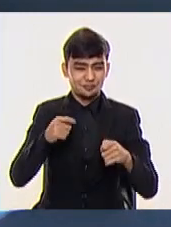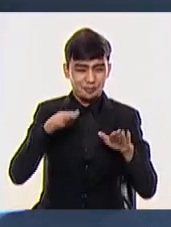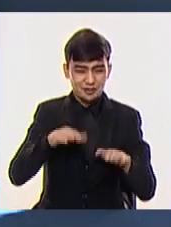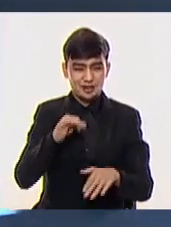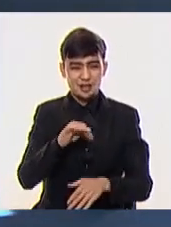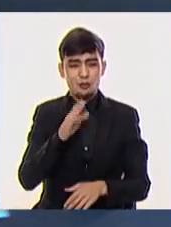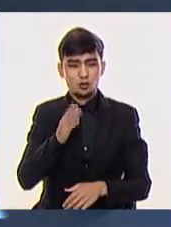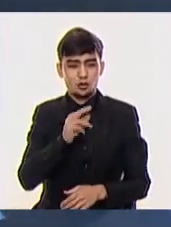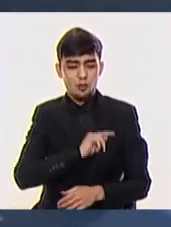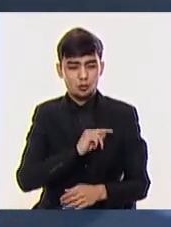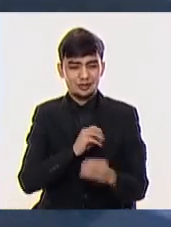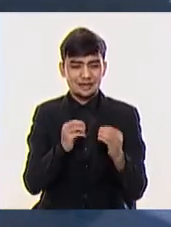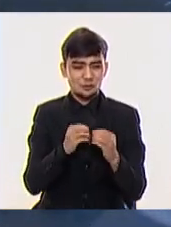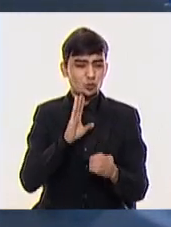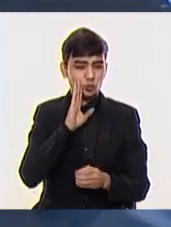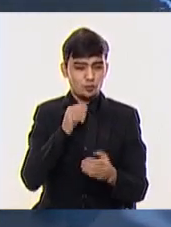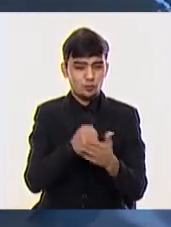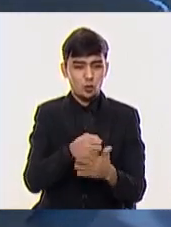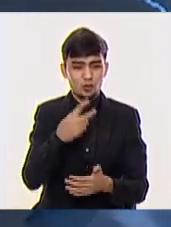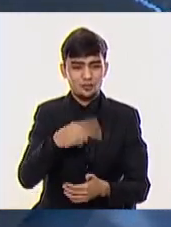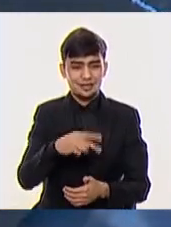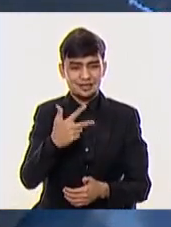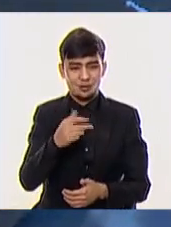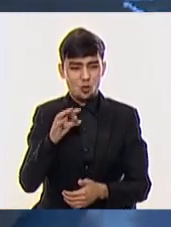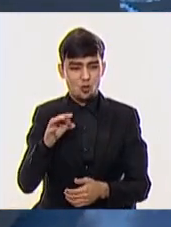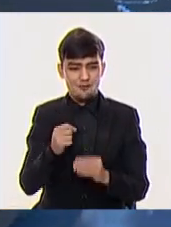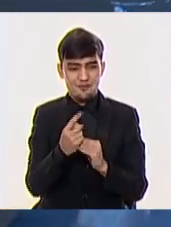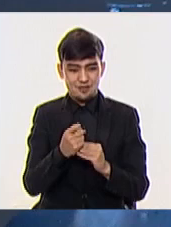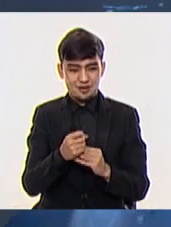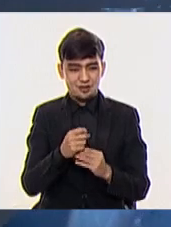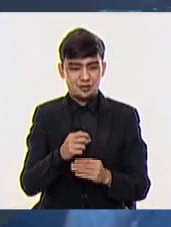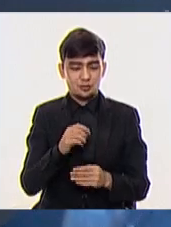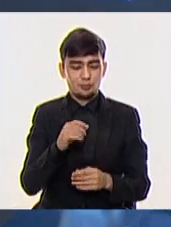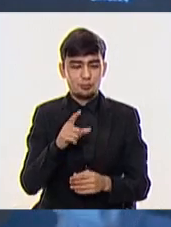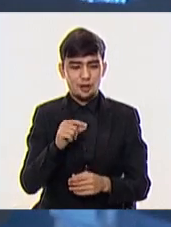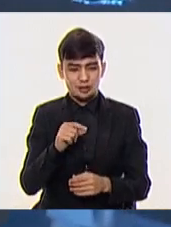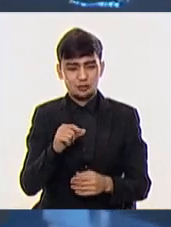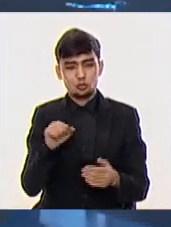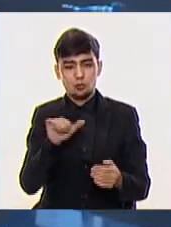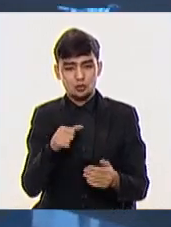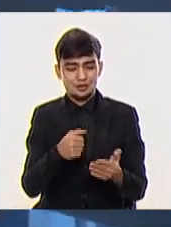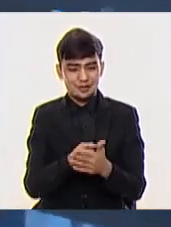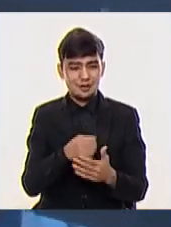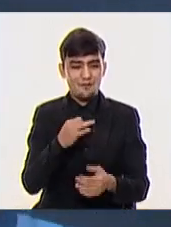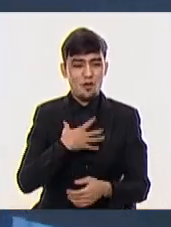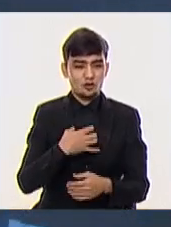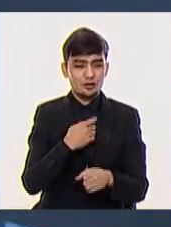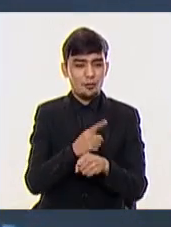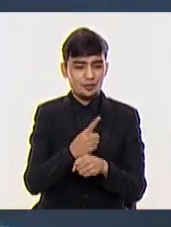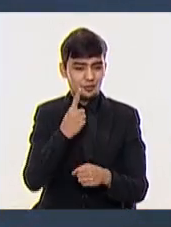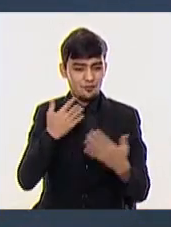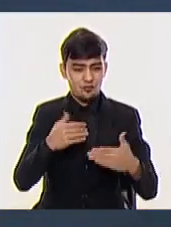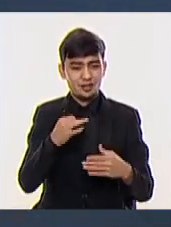будут работать с 10 утра до 23 часов в будни и в субботу. Запрет действует в воскресенье. Кроме